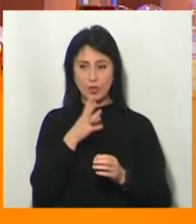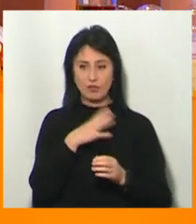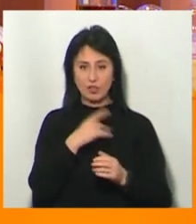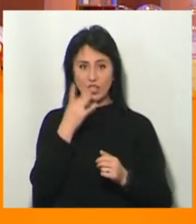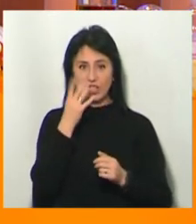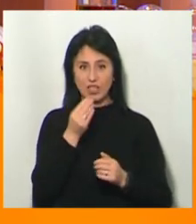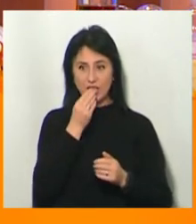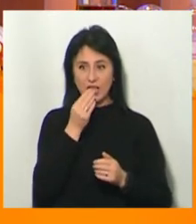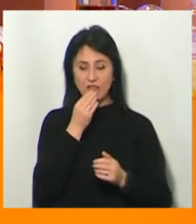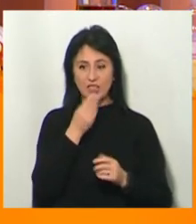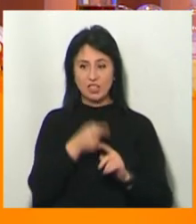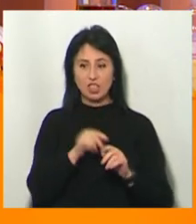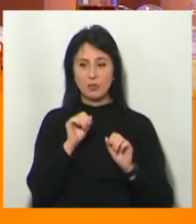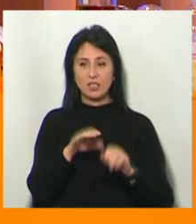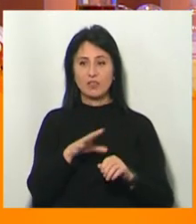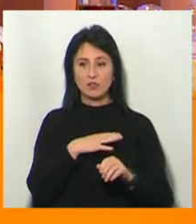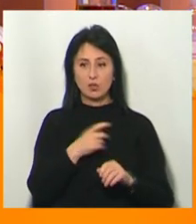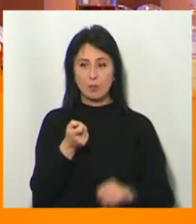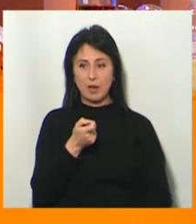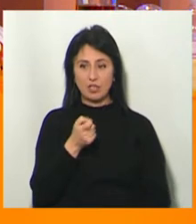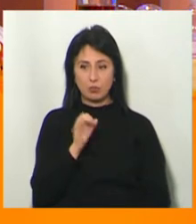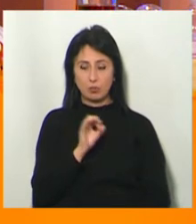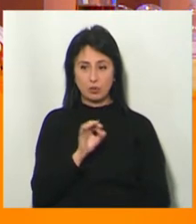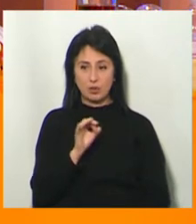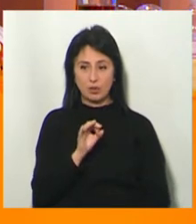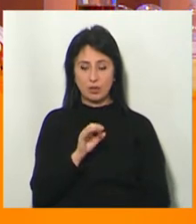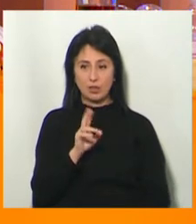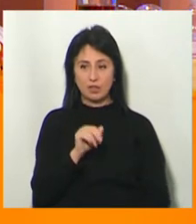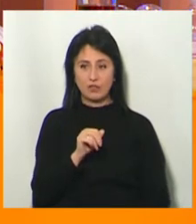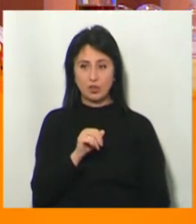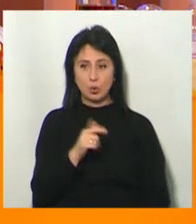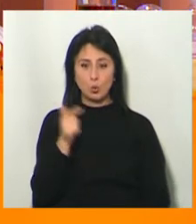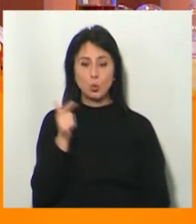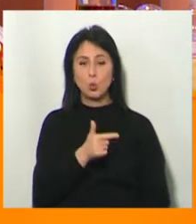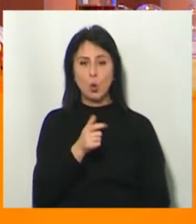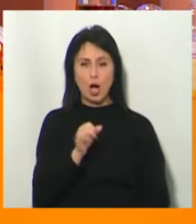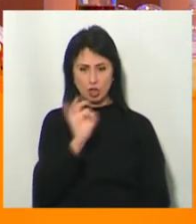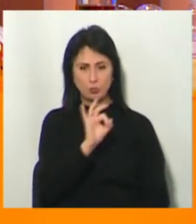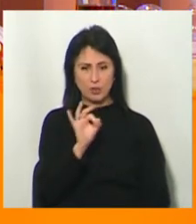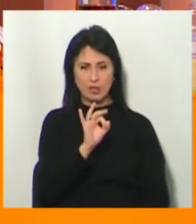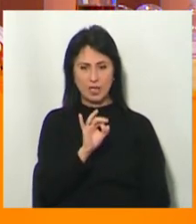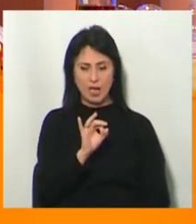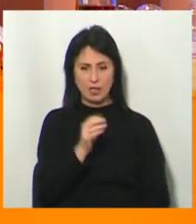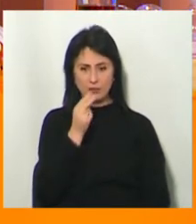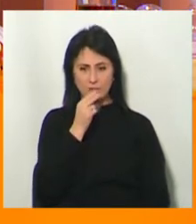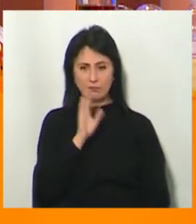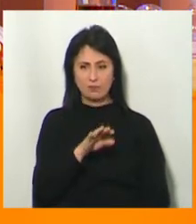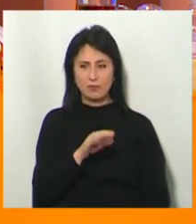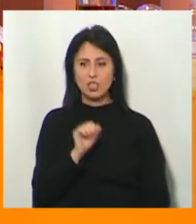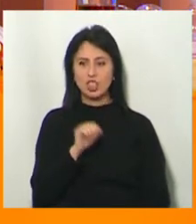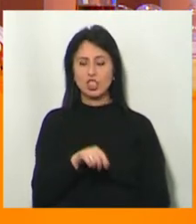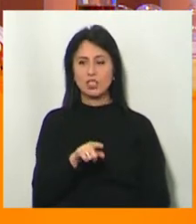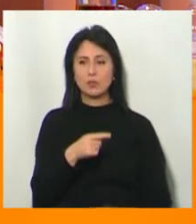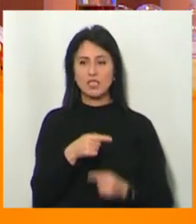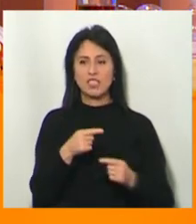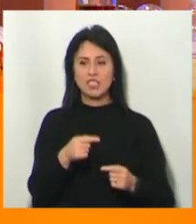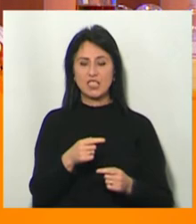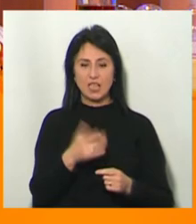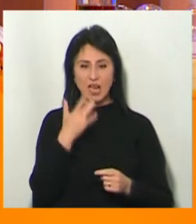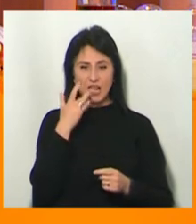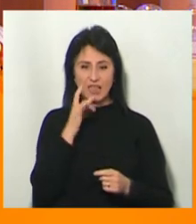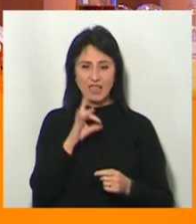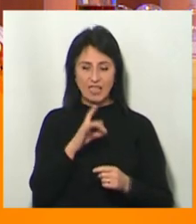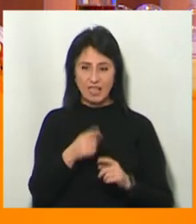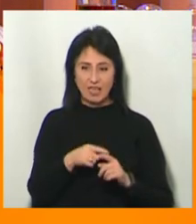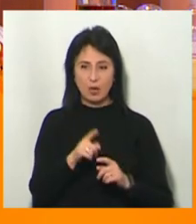იყოს დღიურ რაციონში, ეს შეიძლება იყოს მარცვლეული ბურღულეული უხეში მთლიანი სახით, ეს შეიძლება იყოს სხვადასხვა სახის